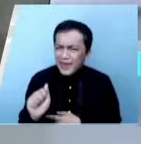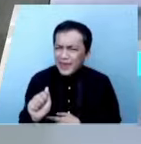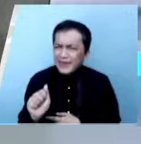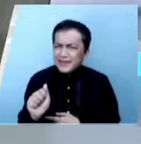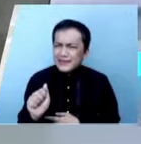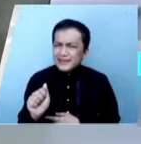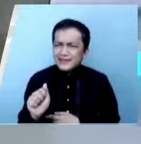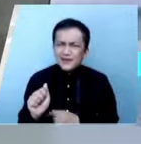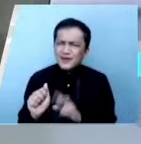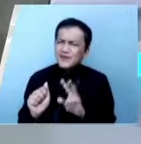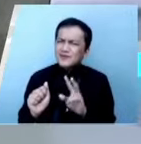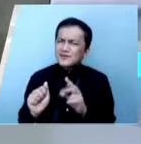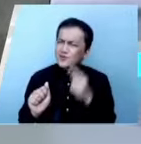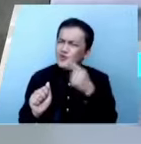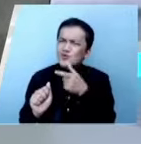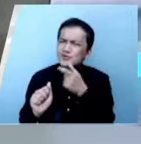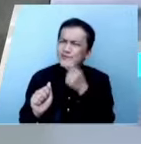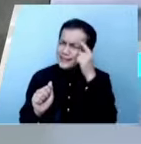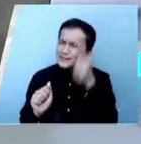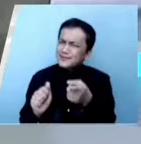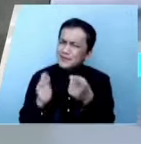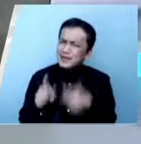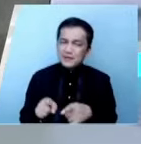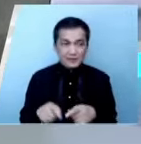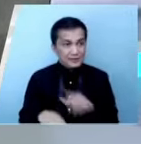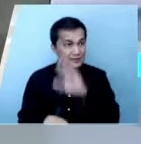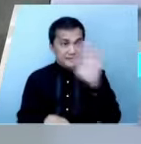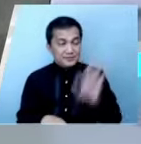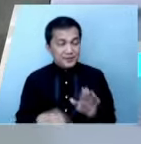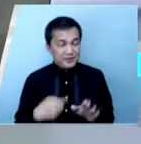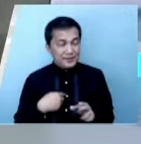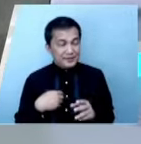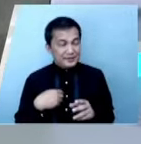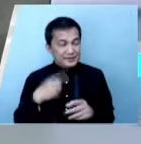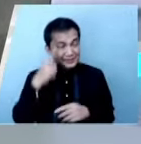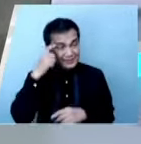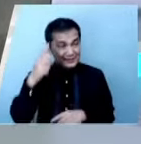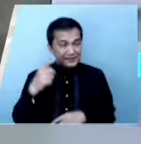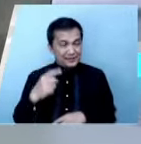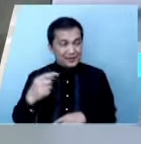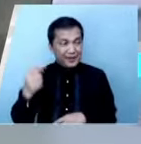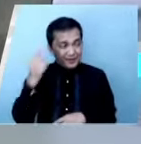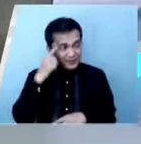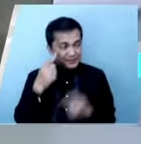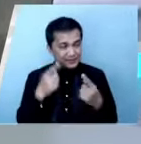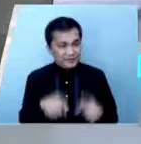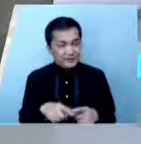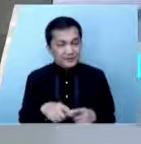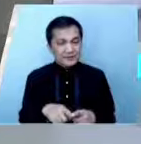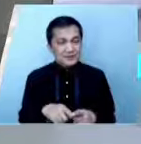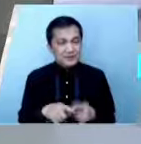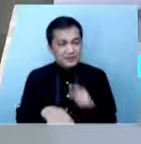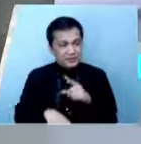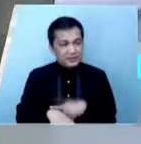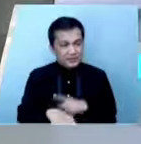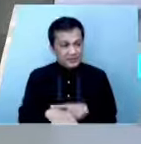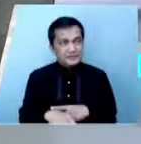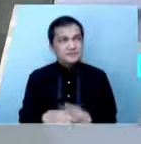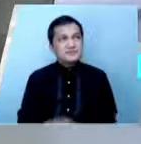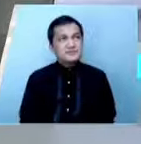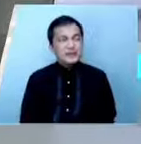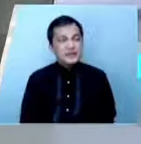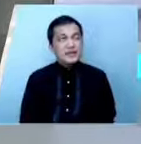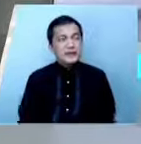think that would happen? Never in my wildest dreams. Inakala ko na mangyayari ang pagkakataon na ito. At ito na